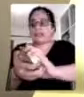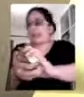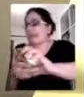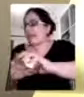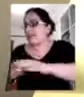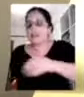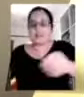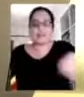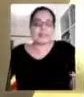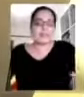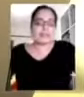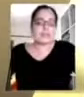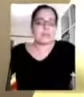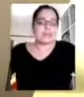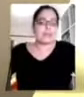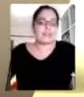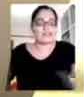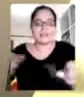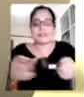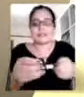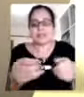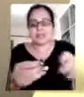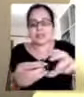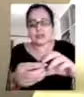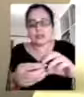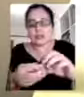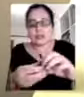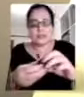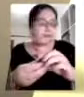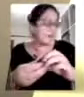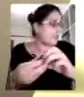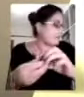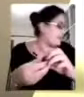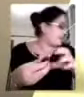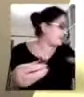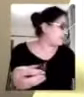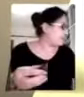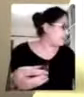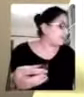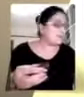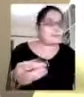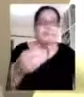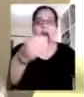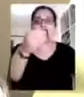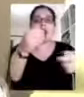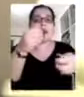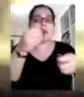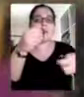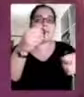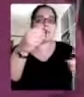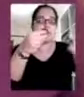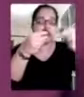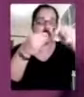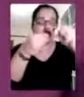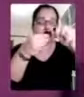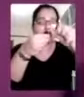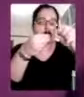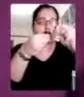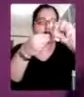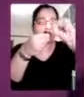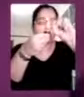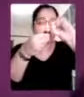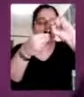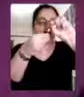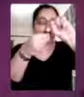Ama o da yani hani bir illaki bir kural değil. Benim gıcık olmam. Başka bir şey değil. Ağzına kadar dedim şimdi kenarlarını